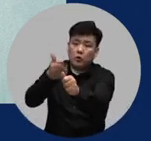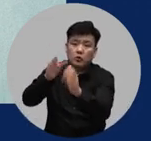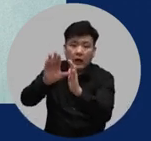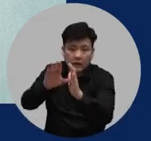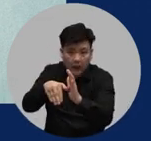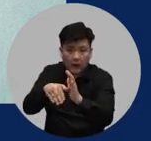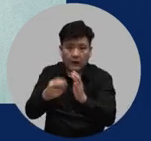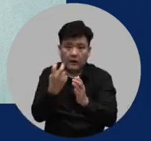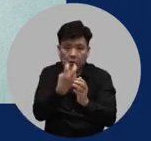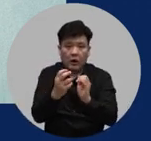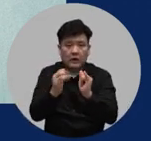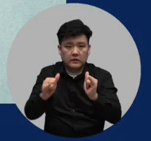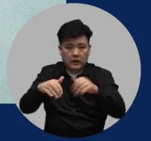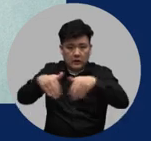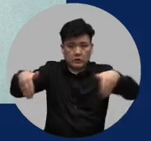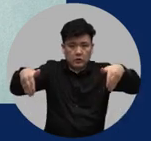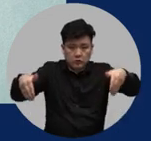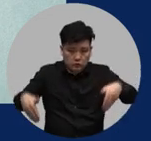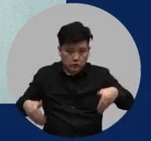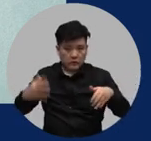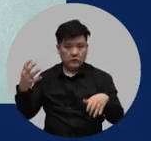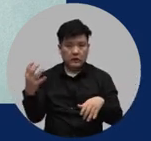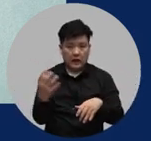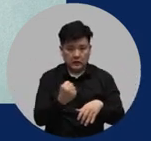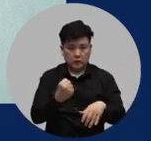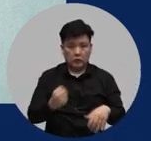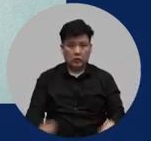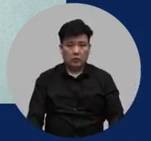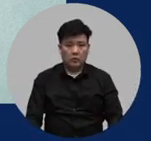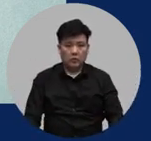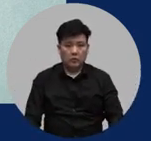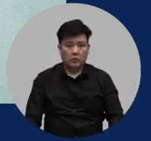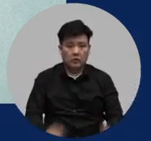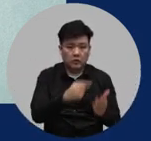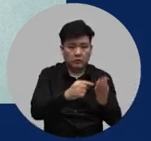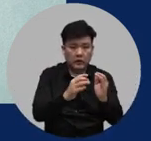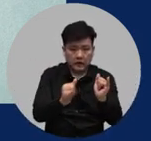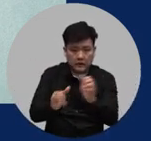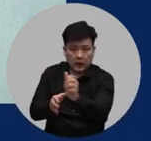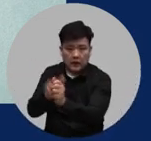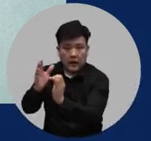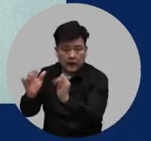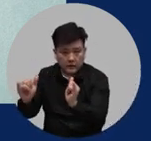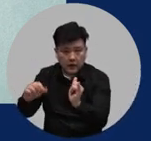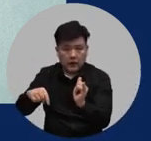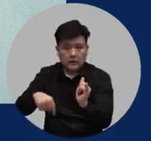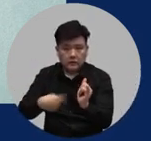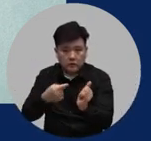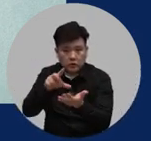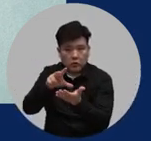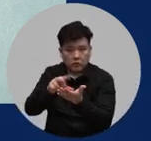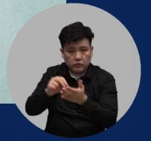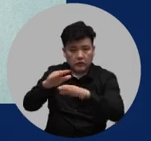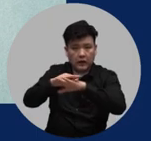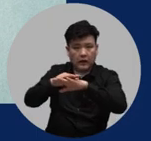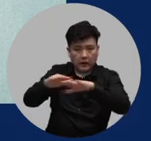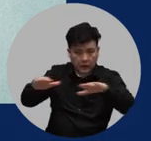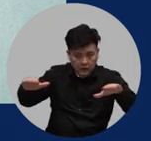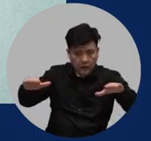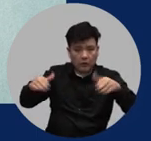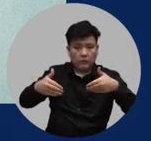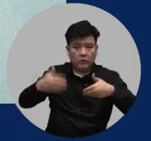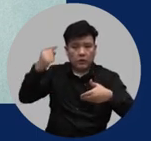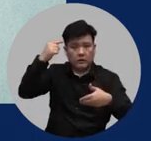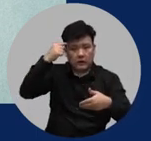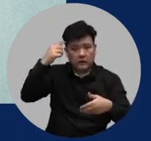경우 관리자는 최대한 중립성을 유지하면서 양 당사자가 스스로 문제를 해결하는 것이라는 점을